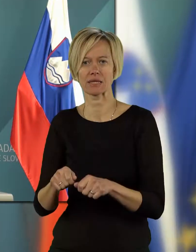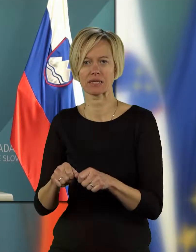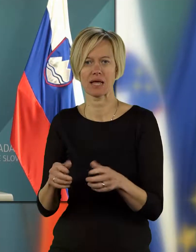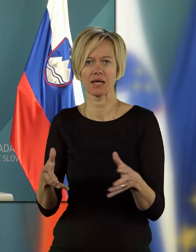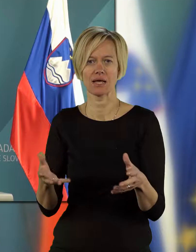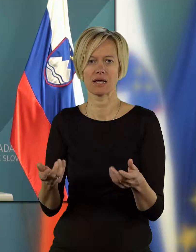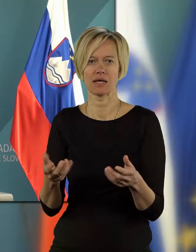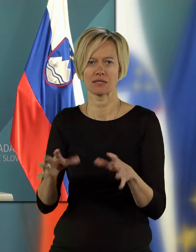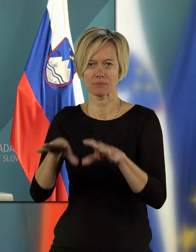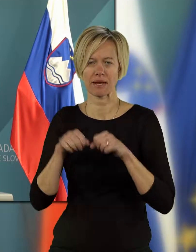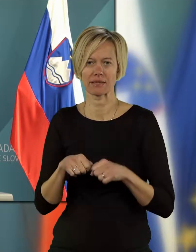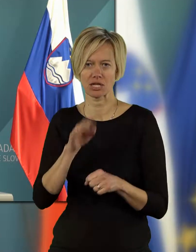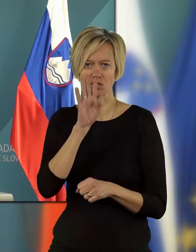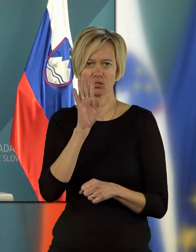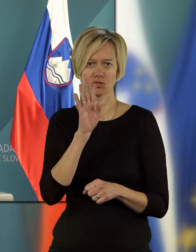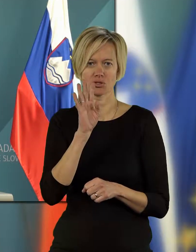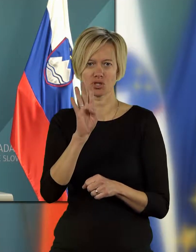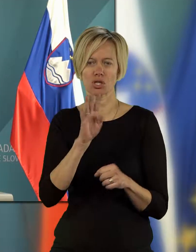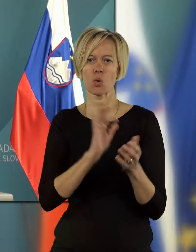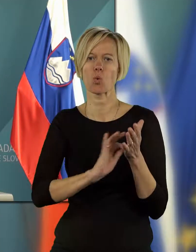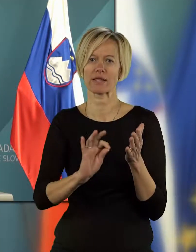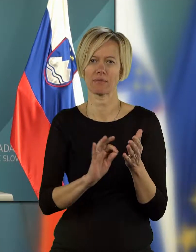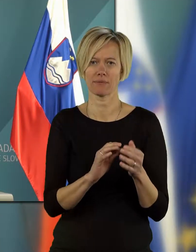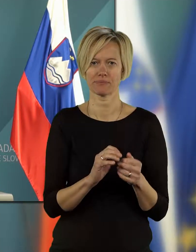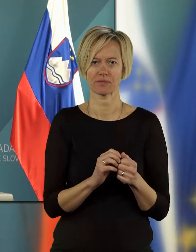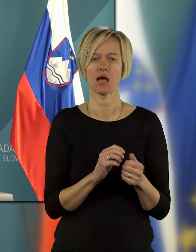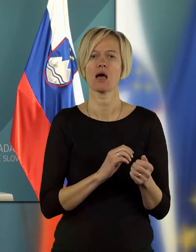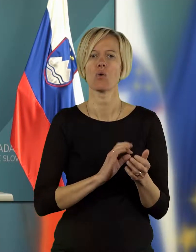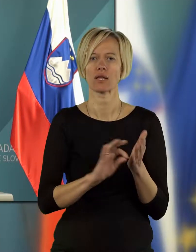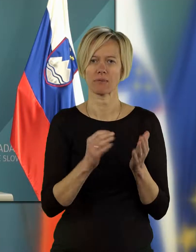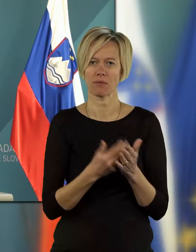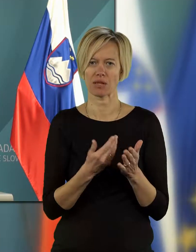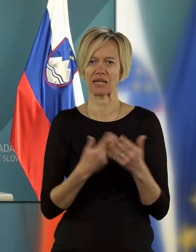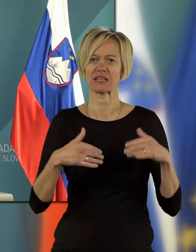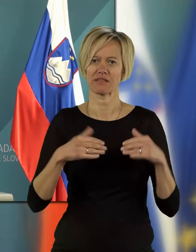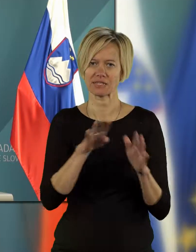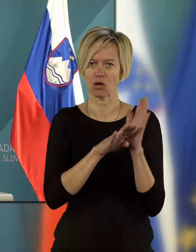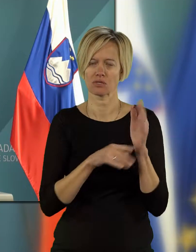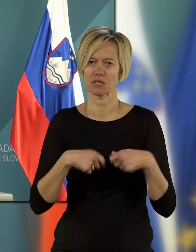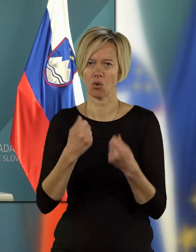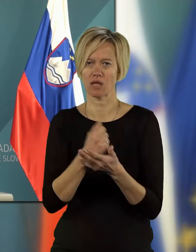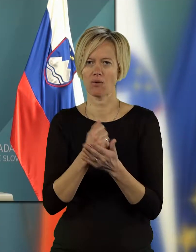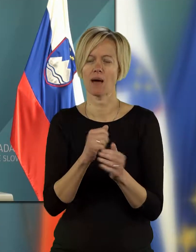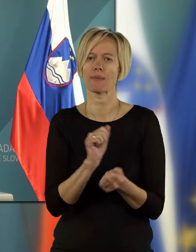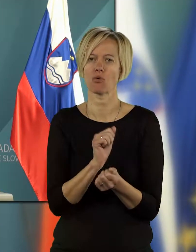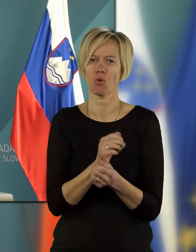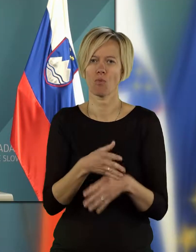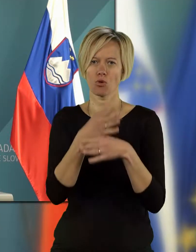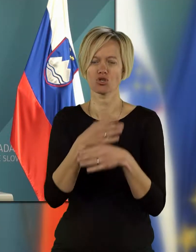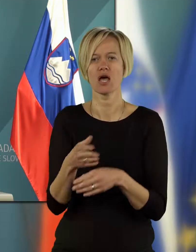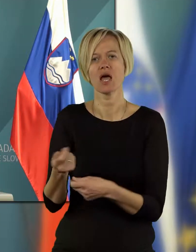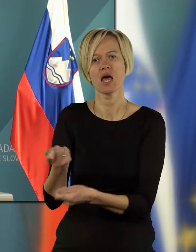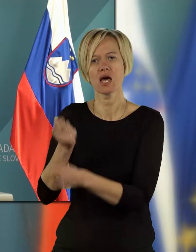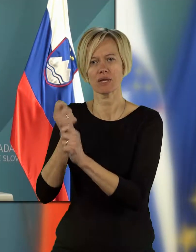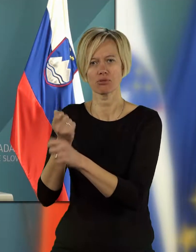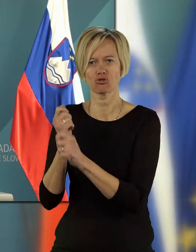sprejete tudi 4 uredbe. Uredba na podlagi interventnega zakona, ki zagotavlja pravno pomoč